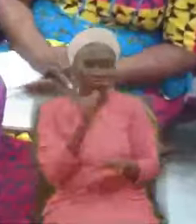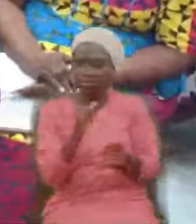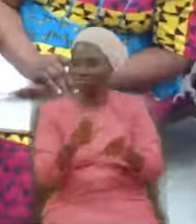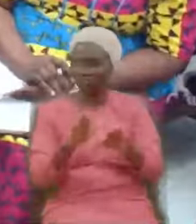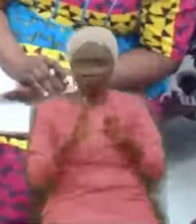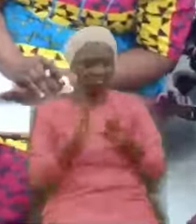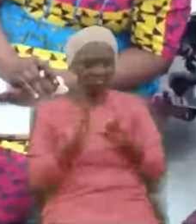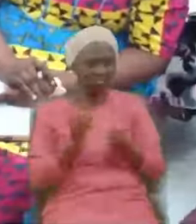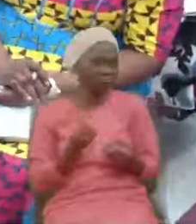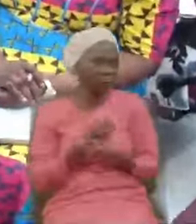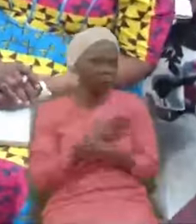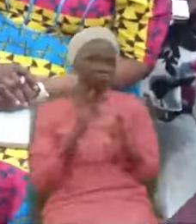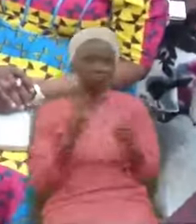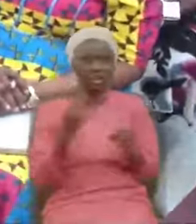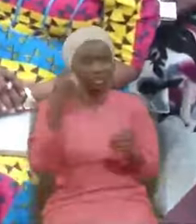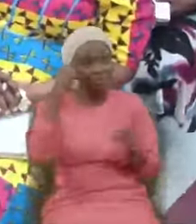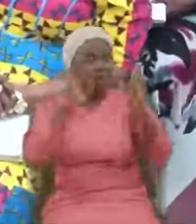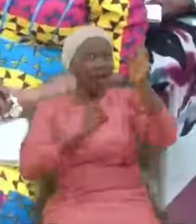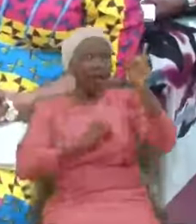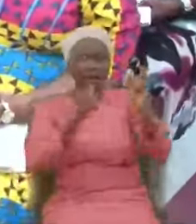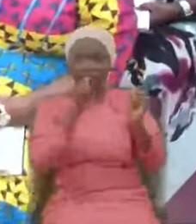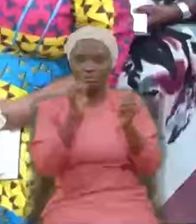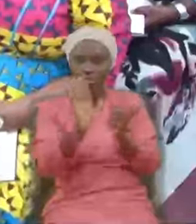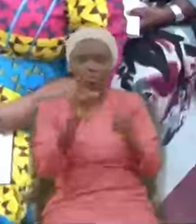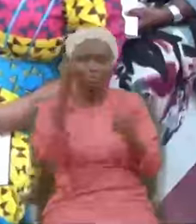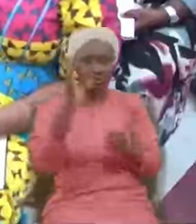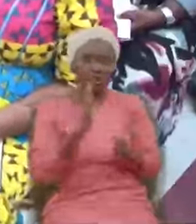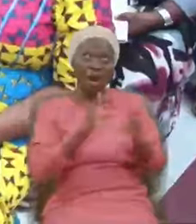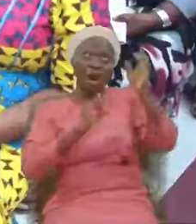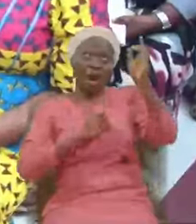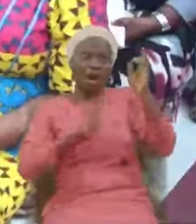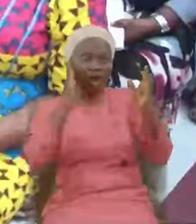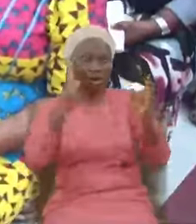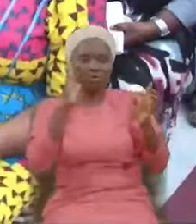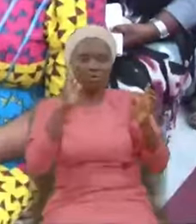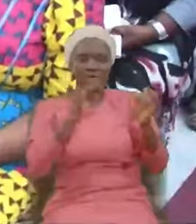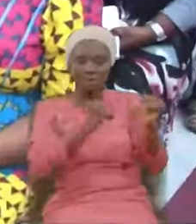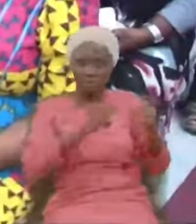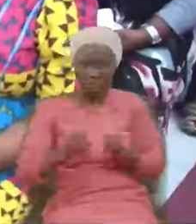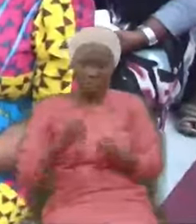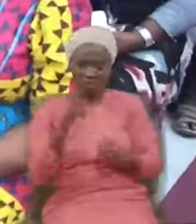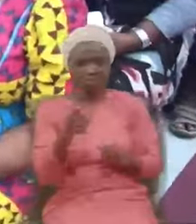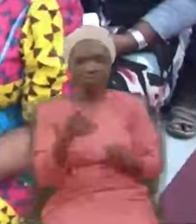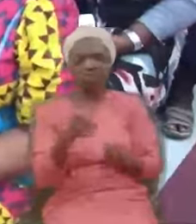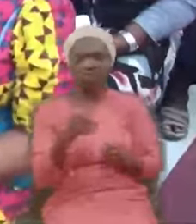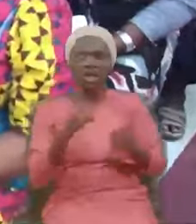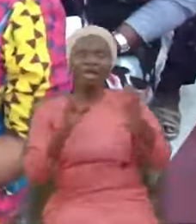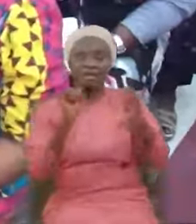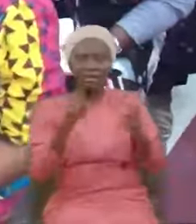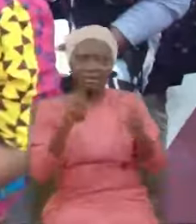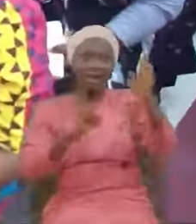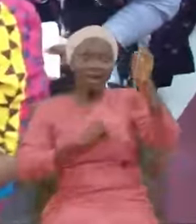Ne promène pas des regards inquiets, car je suis ton Dieu. Je te fortifie. Je viens à ton